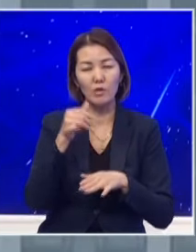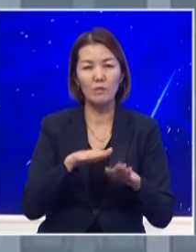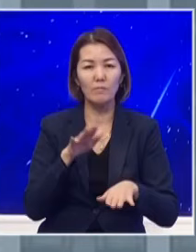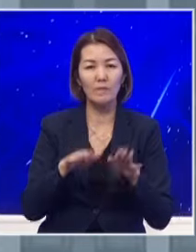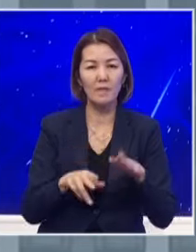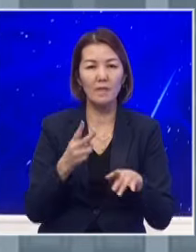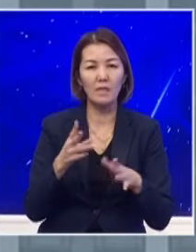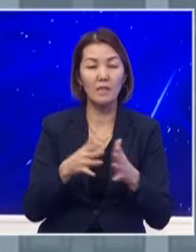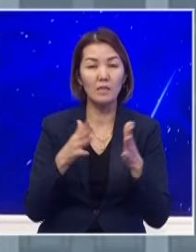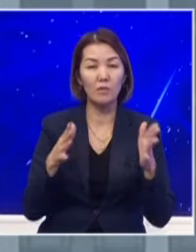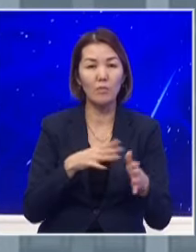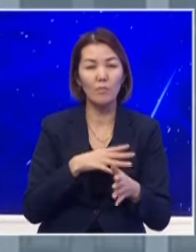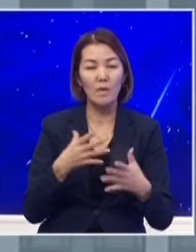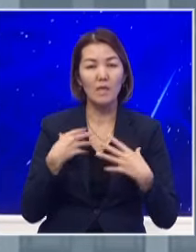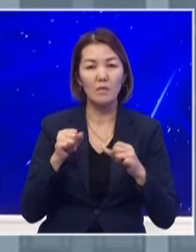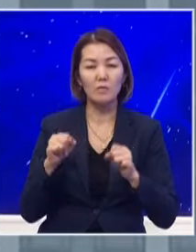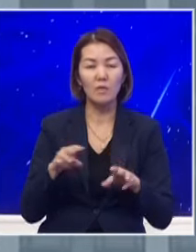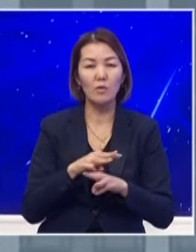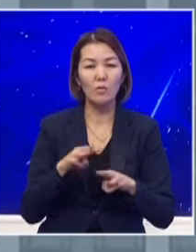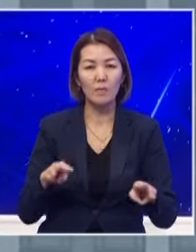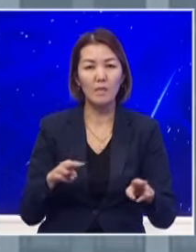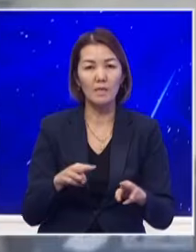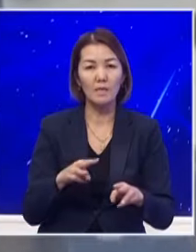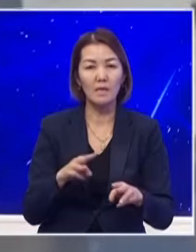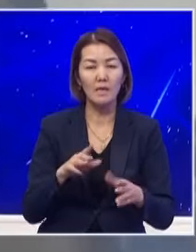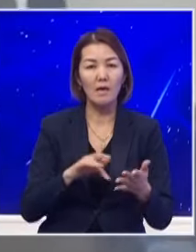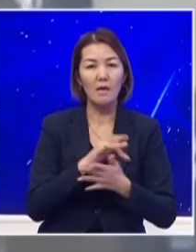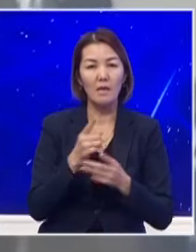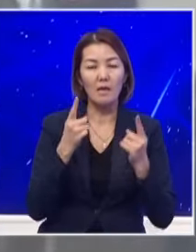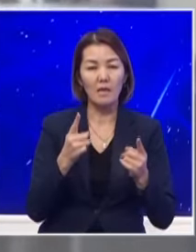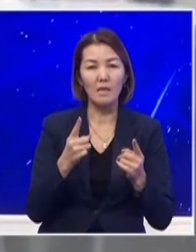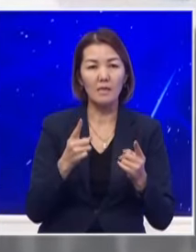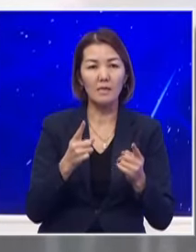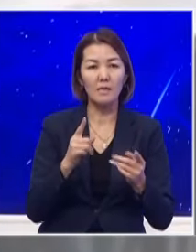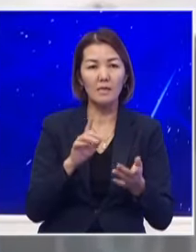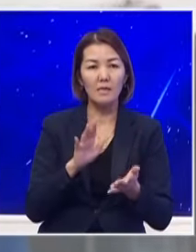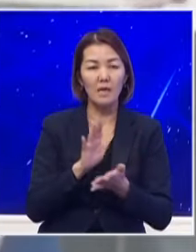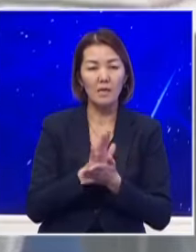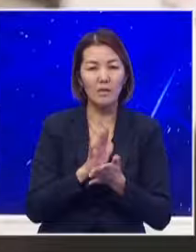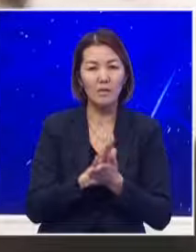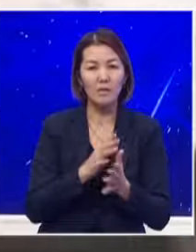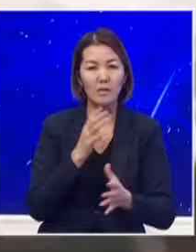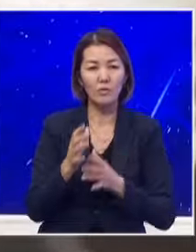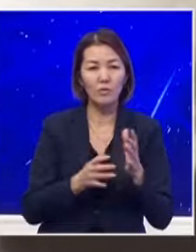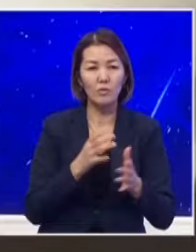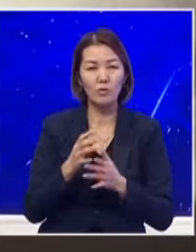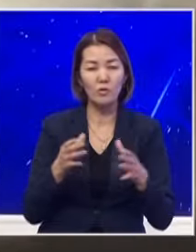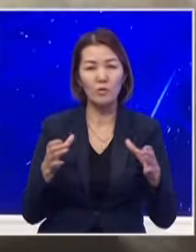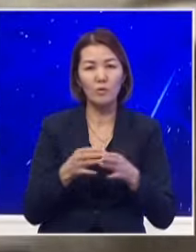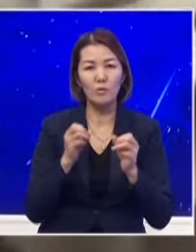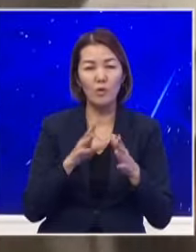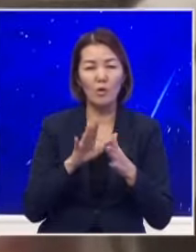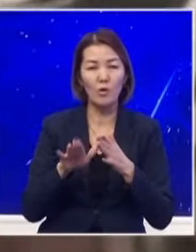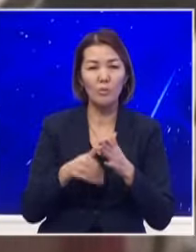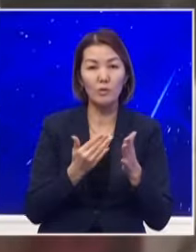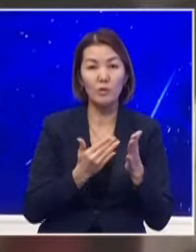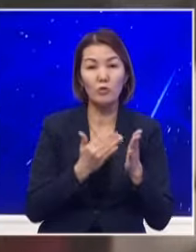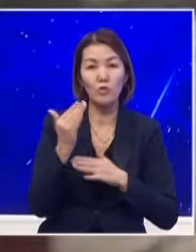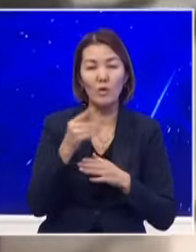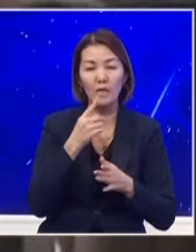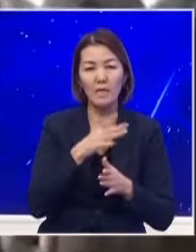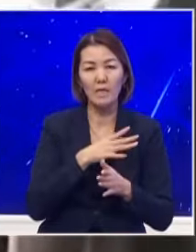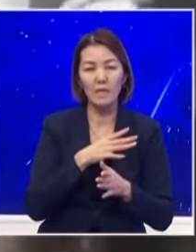салыстырғанда 2 есеге көп. Денсаулық сақтау министрлігі мегаполистегі ауаның ластану деңгейін дүниежүзілік денсаулық сақтау ұйымының қауіпсіз шегінен жоғары болғанын